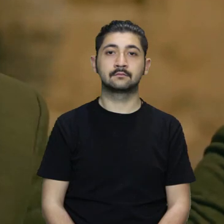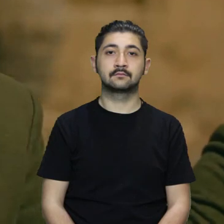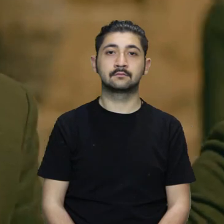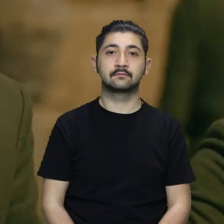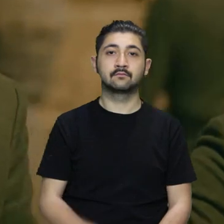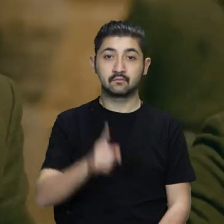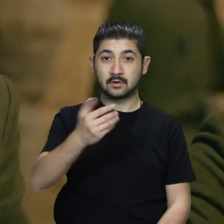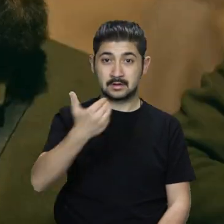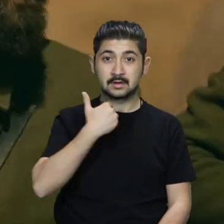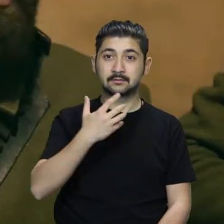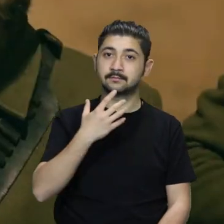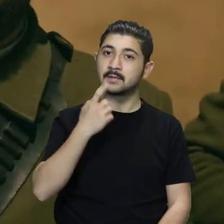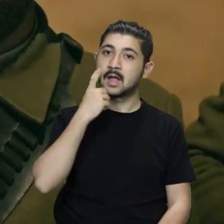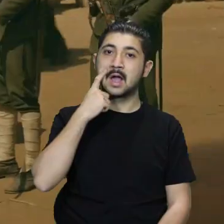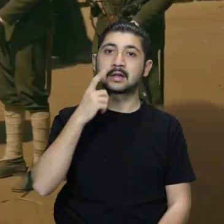Bu geliş hiç hayır değil ama